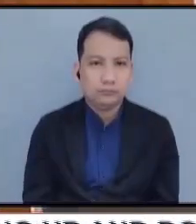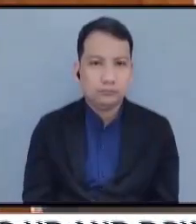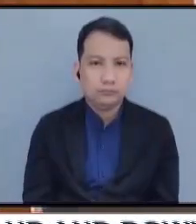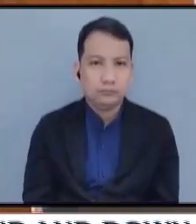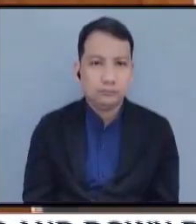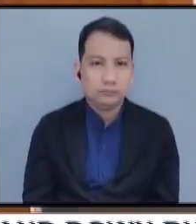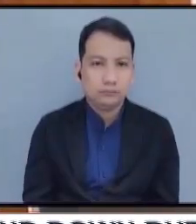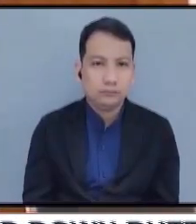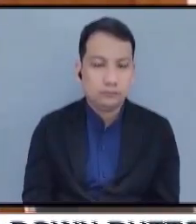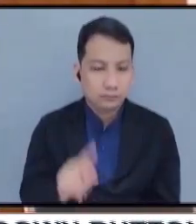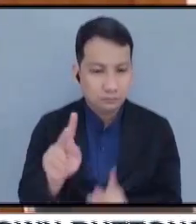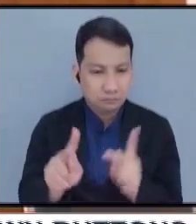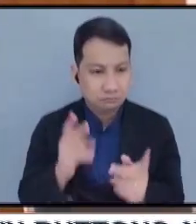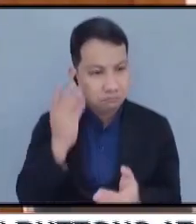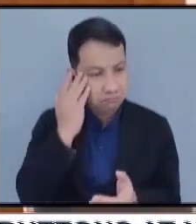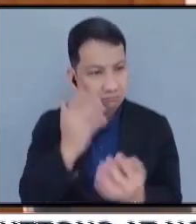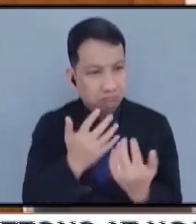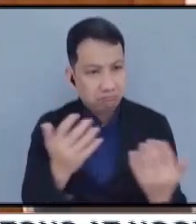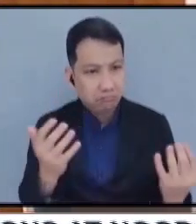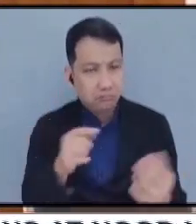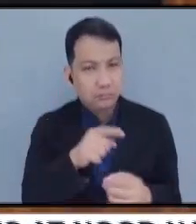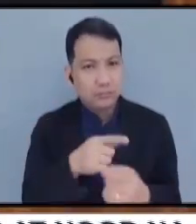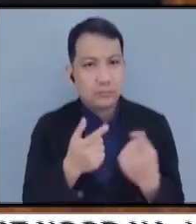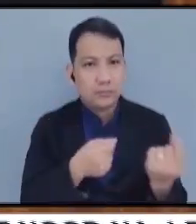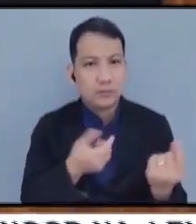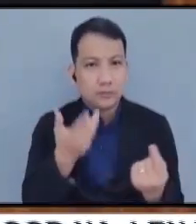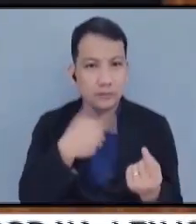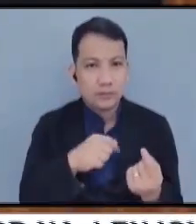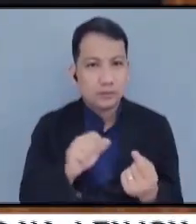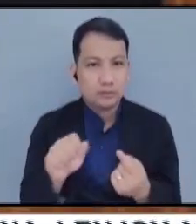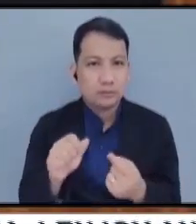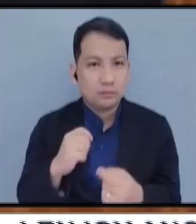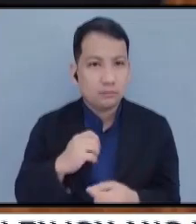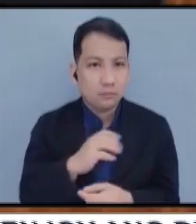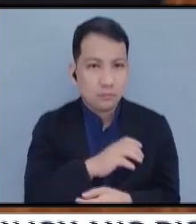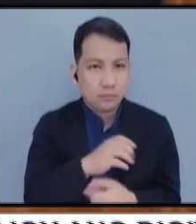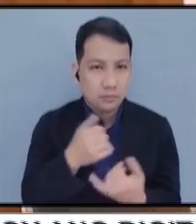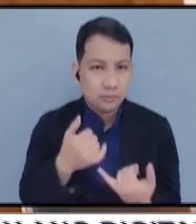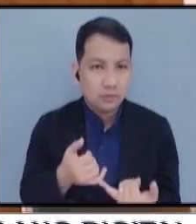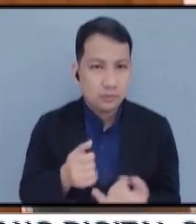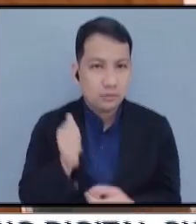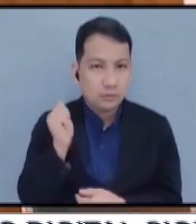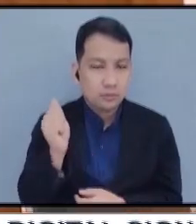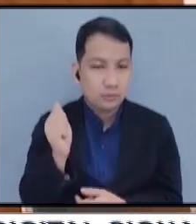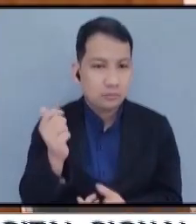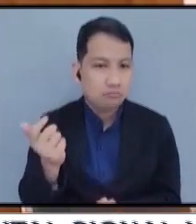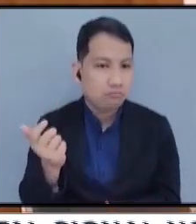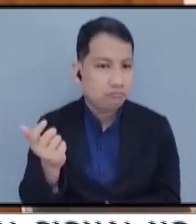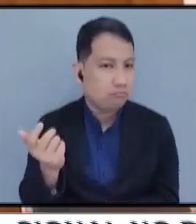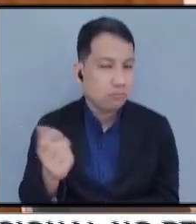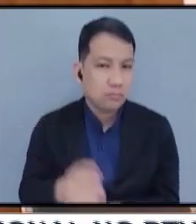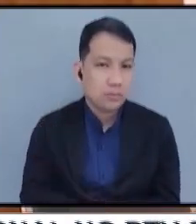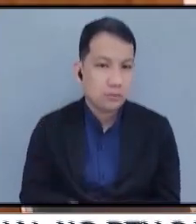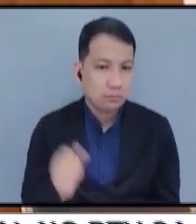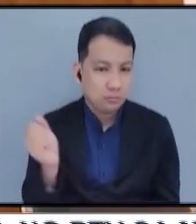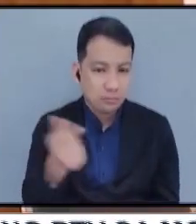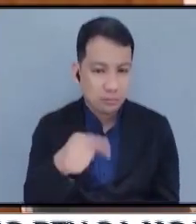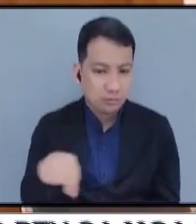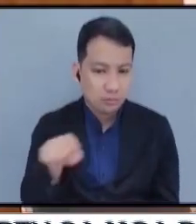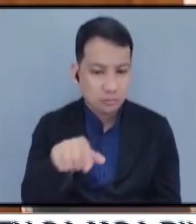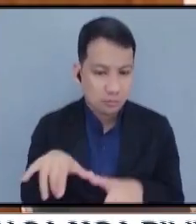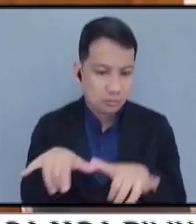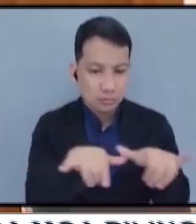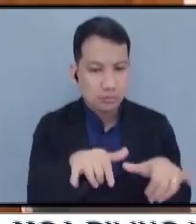na maraming nagagawang maganda ang ating house sa liderato ng ating speaker. All these measures that we pass in the